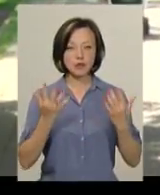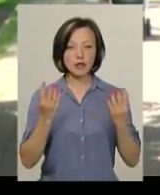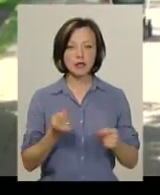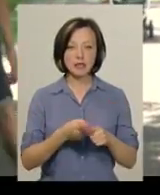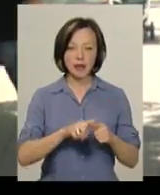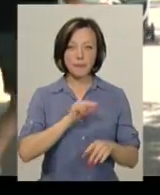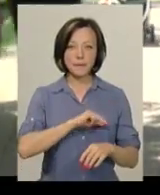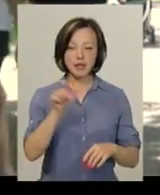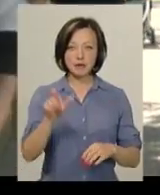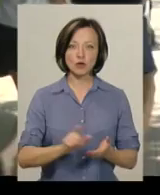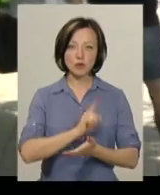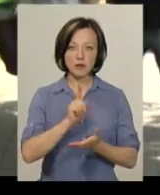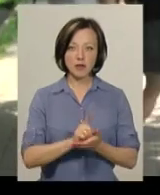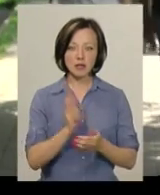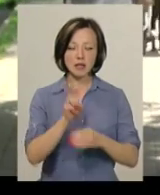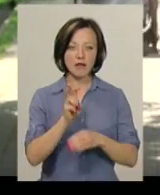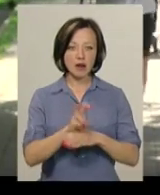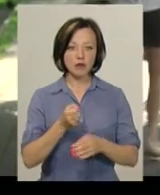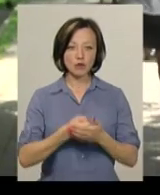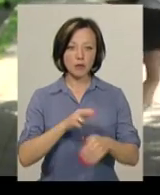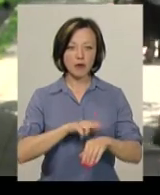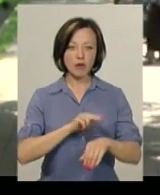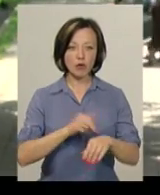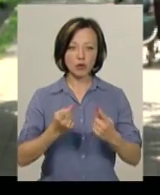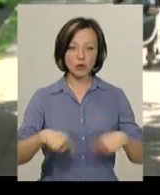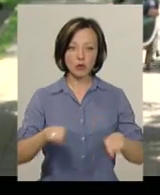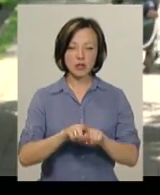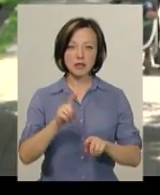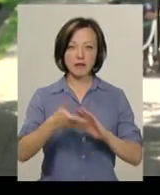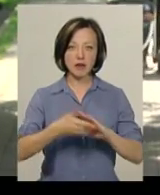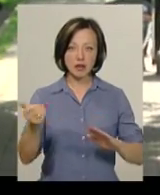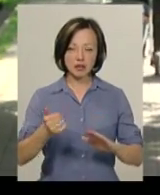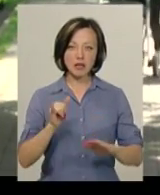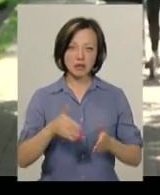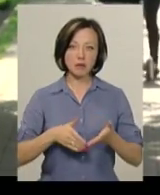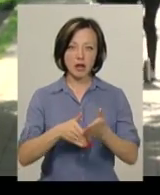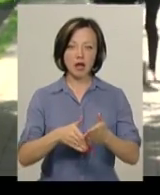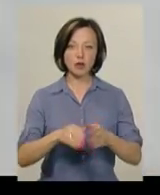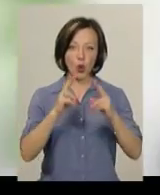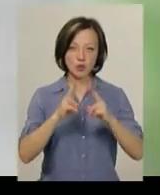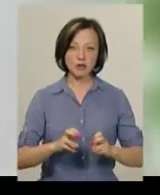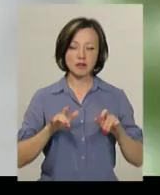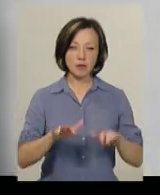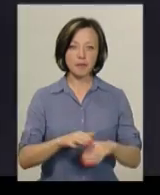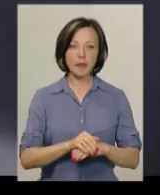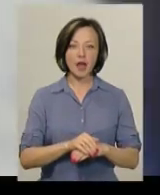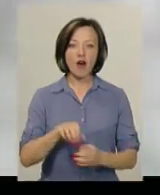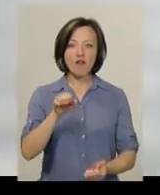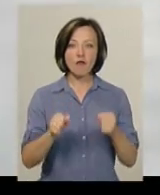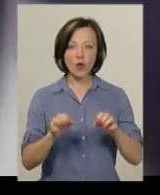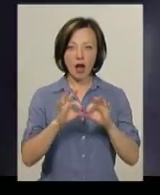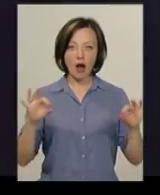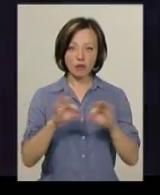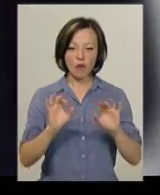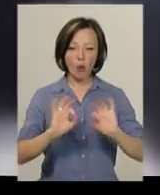цей працівник зобов'язаний з'являтися до правоохоронних органів за викликом і сприяти розслідуванню справи. Водій Audi А4 від